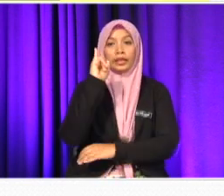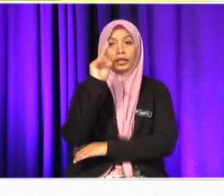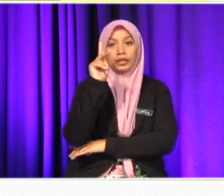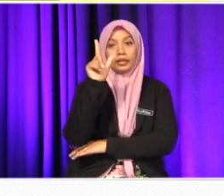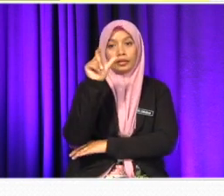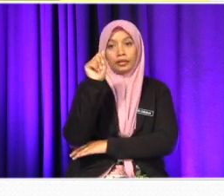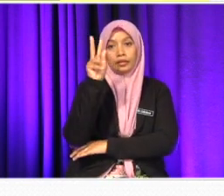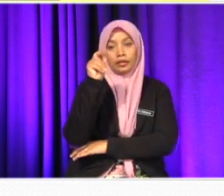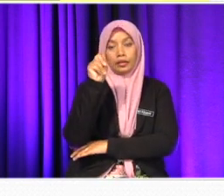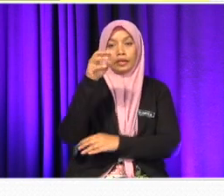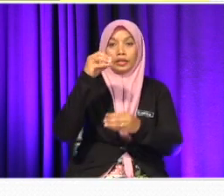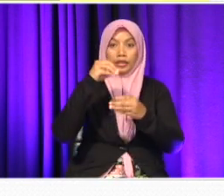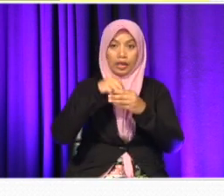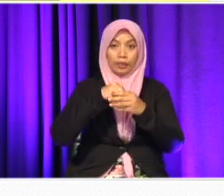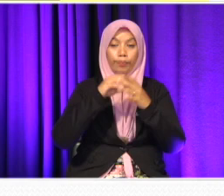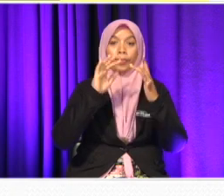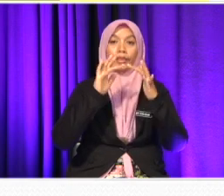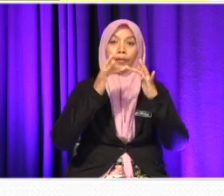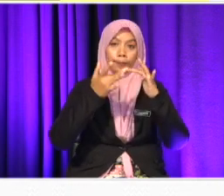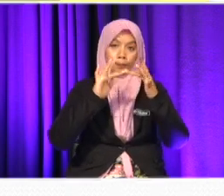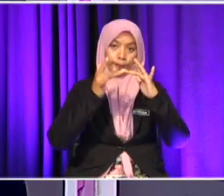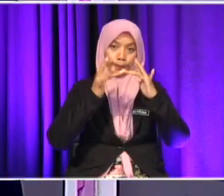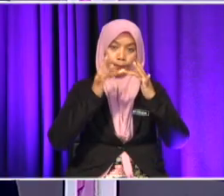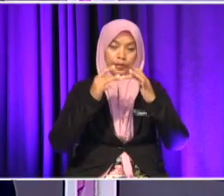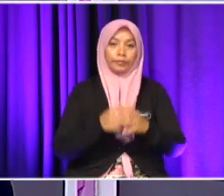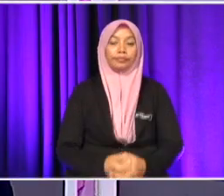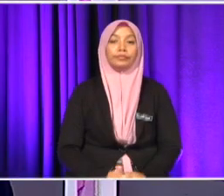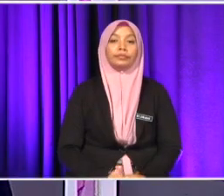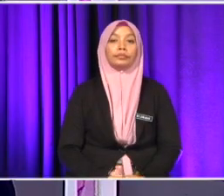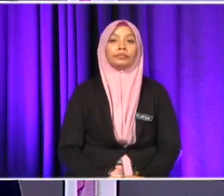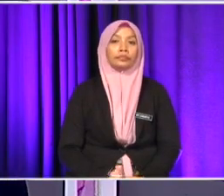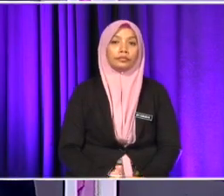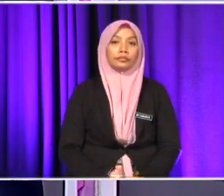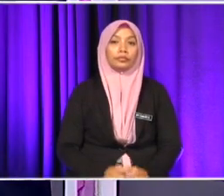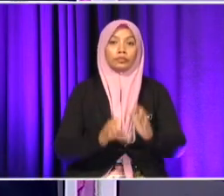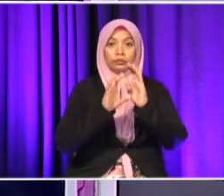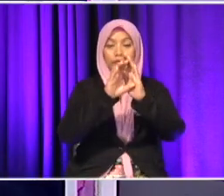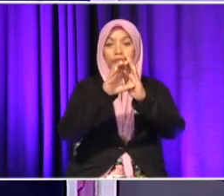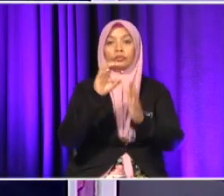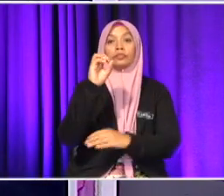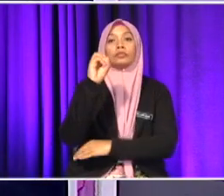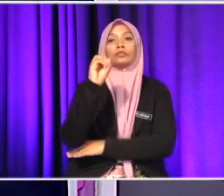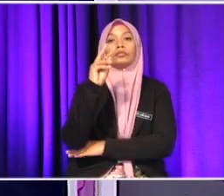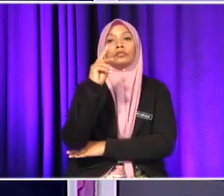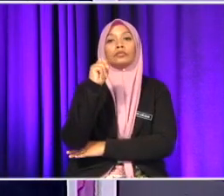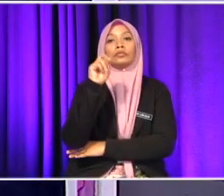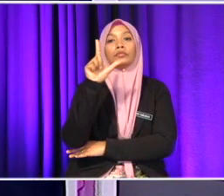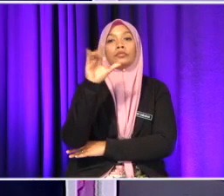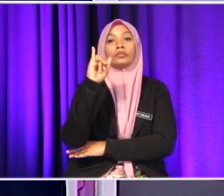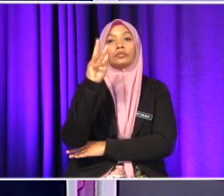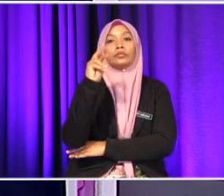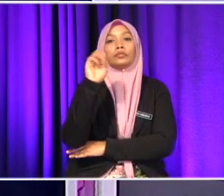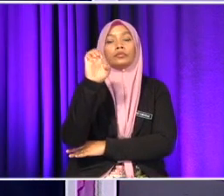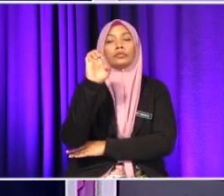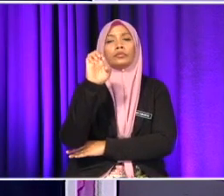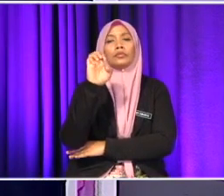bahasa Inggrisnya online jadi mudah sebenarnya dan yang ada pada contoh iklan yang kalian Oke cuma